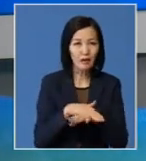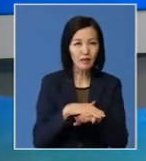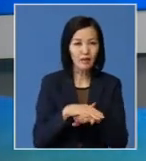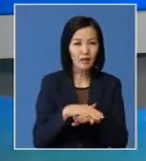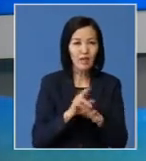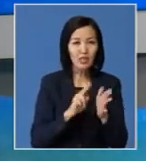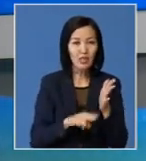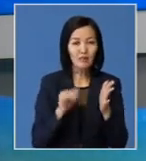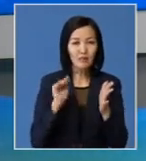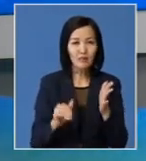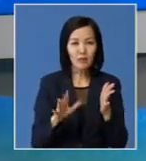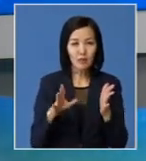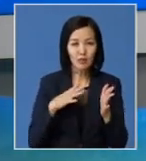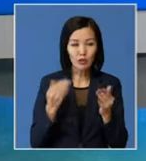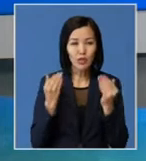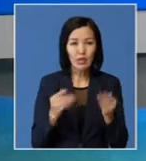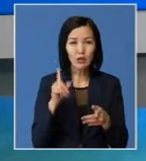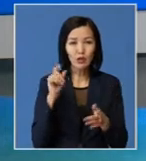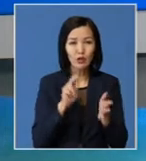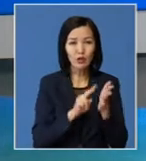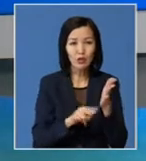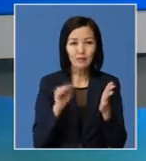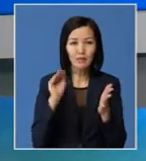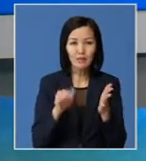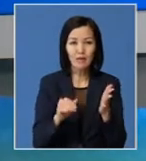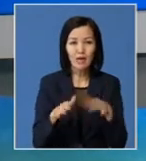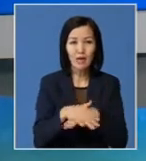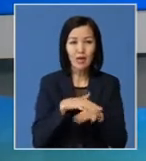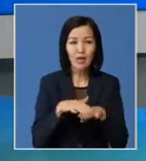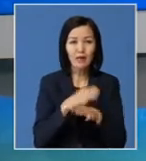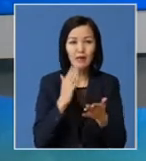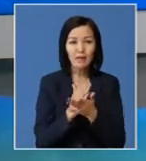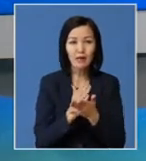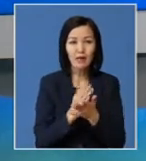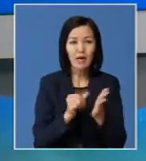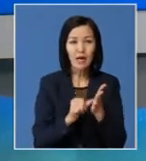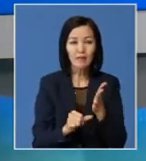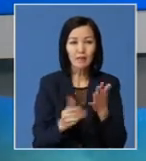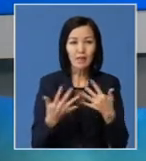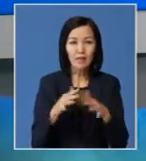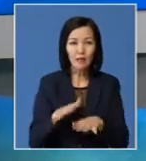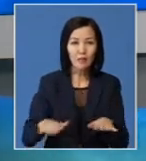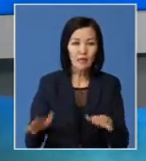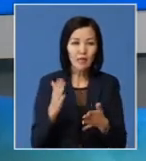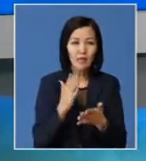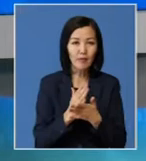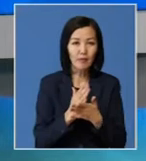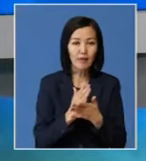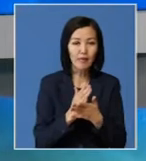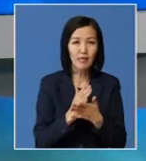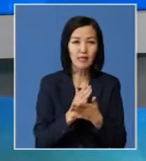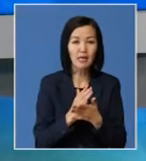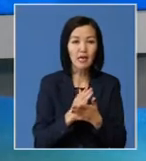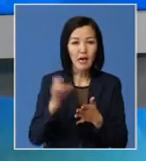бұрын халық саны 70 мыңдай болса, бүгінде 170 мыңнан аса тұрғыны, 60-тан аса елді мекені бар. Сүйінбай мен Жамбылдың, Кенен